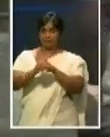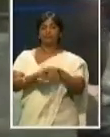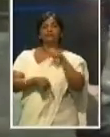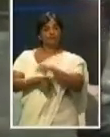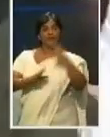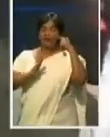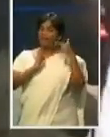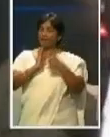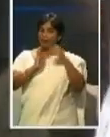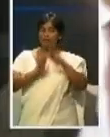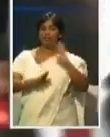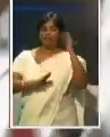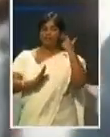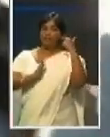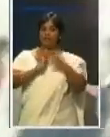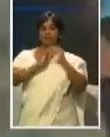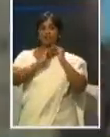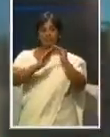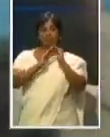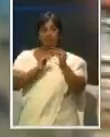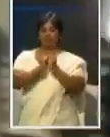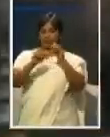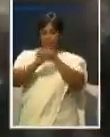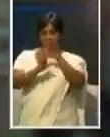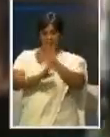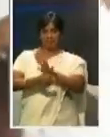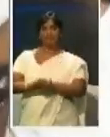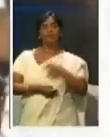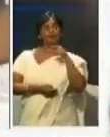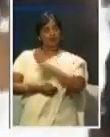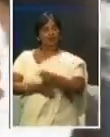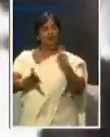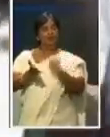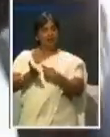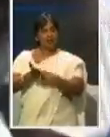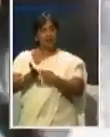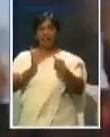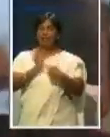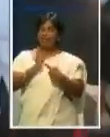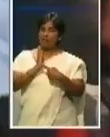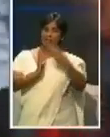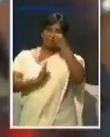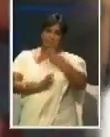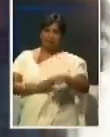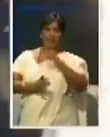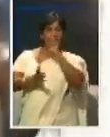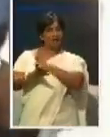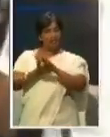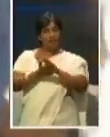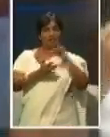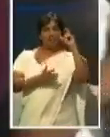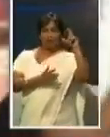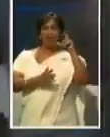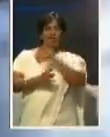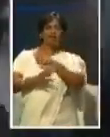ක්‍රියාත්මකයි. මෙවර විභාගය සඳහා විශේෂ විභාග මධ්‍යස්ථාන කිහිපයක්ද පැවැත්වෙනවා. ඒ රත්මලාන තංගල්ල මාතර හලාවත